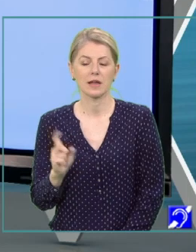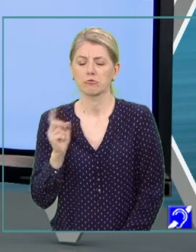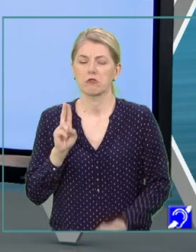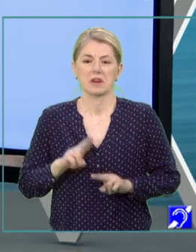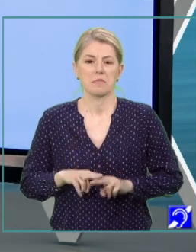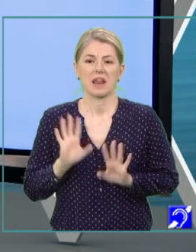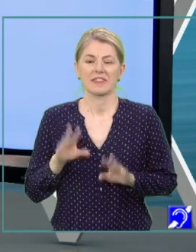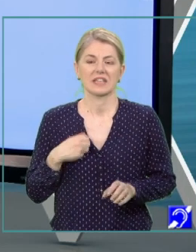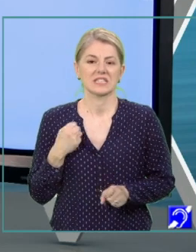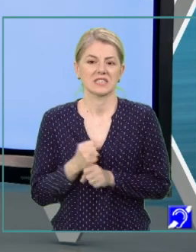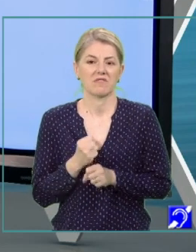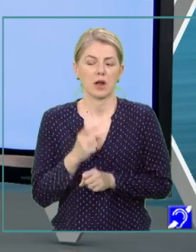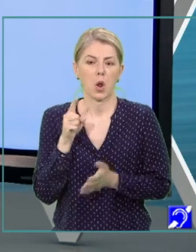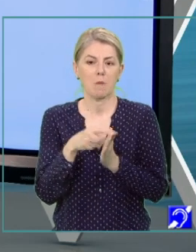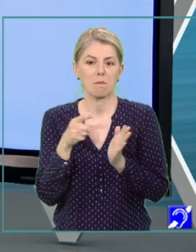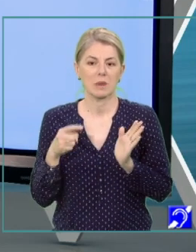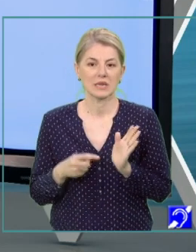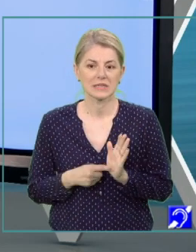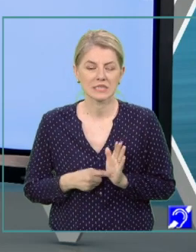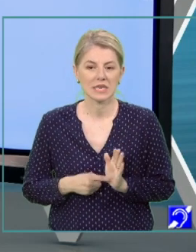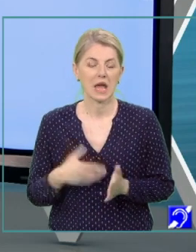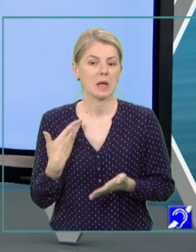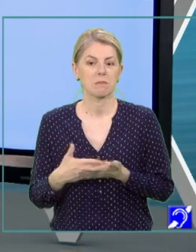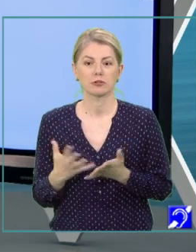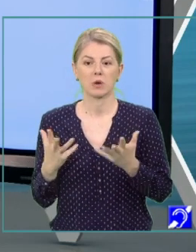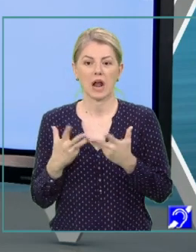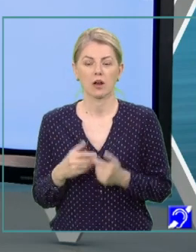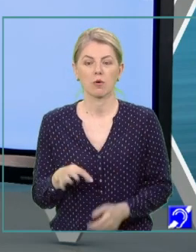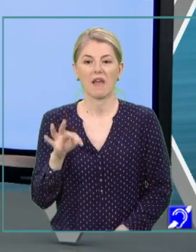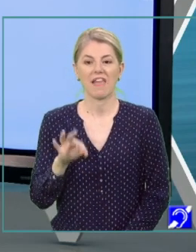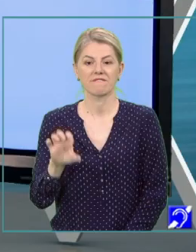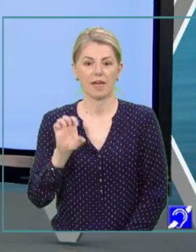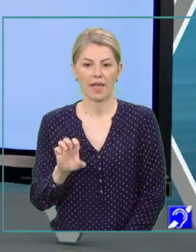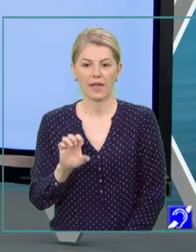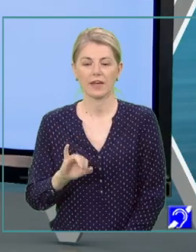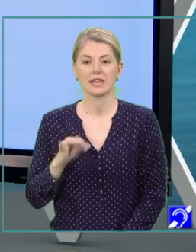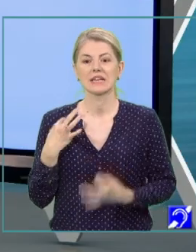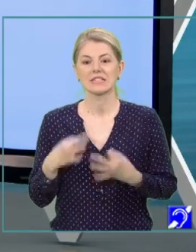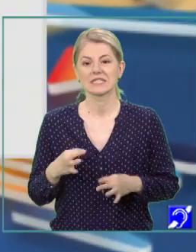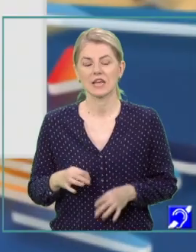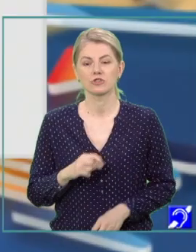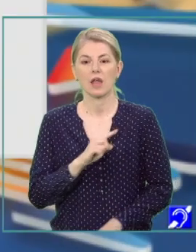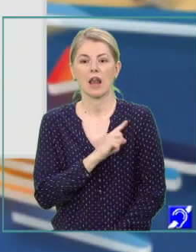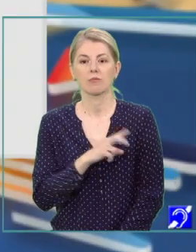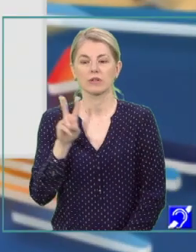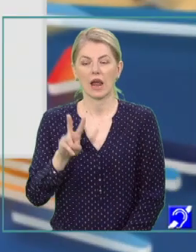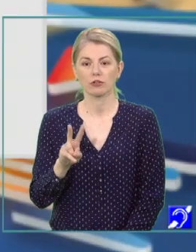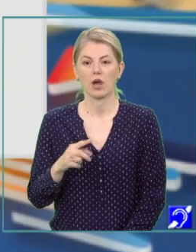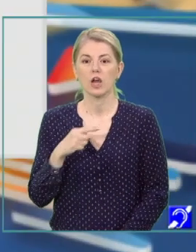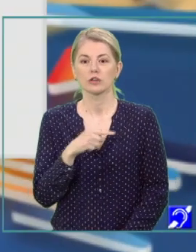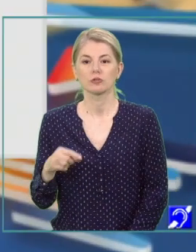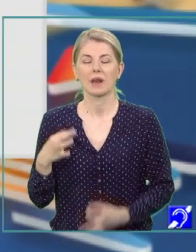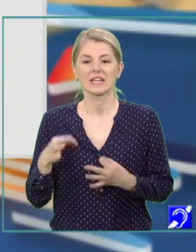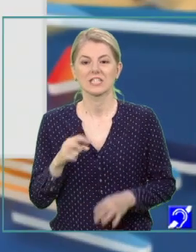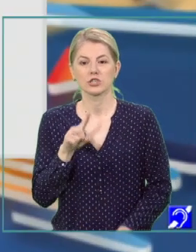rămâne decât să facem o împărțire pentru calculul lui FE, 10 la a doua supra 10 radical